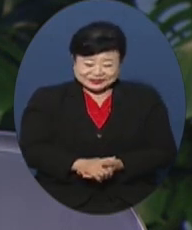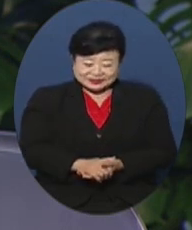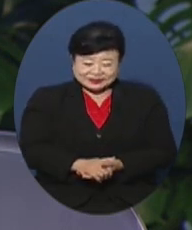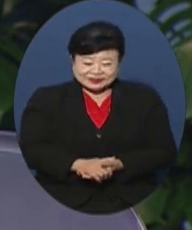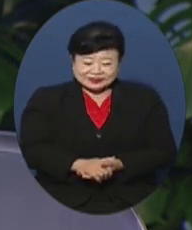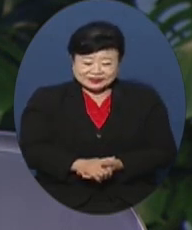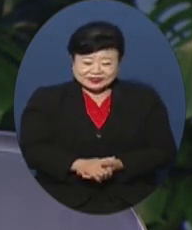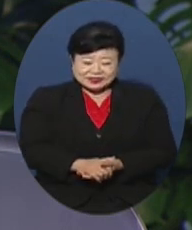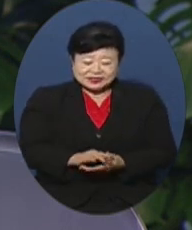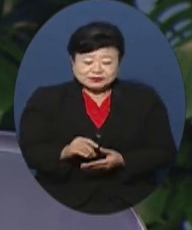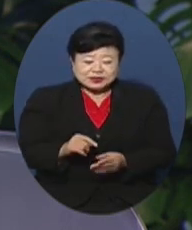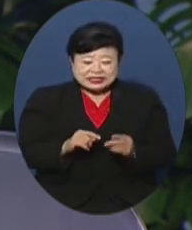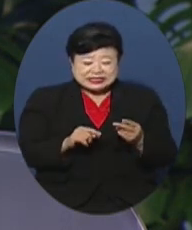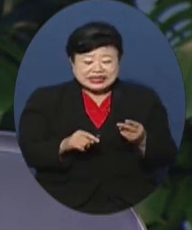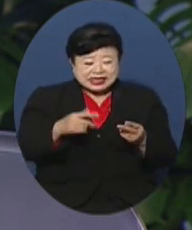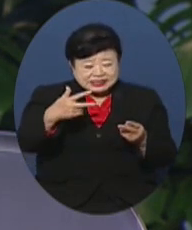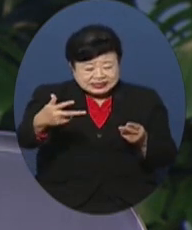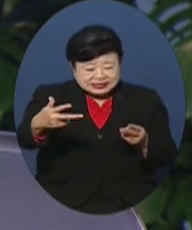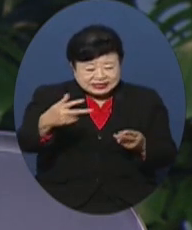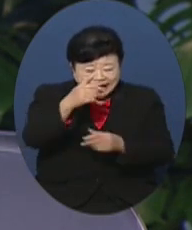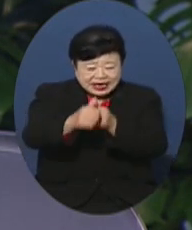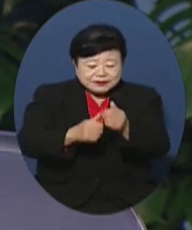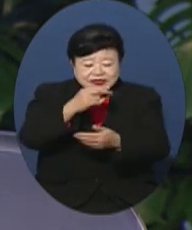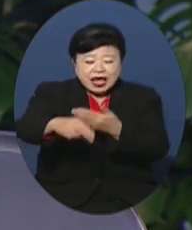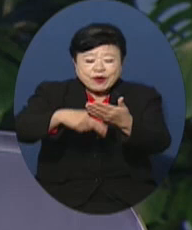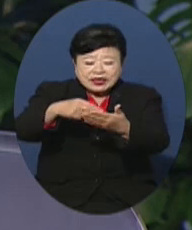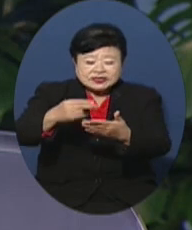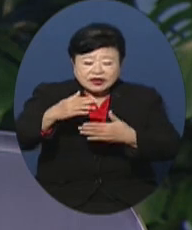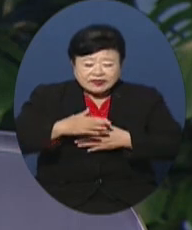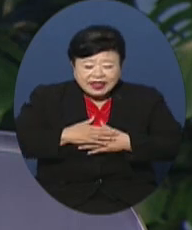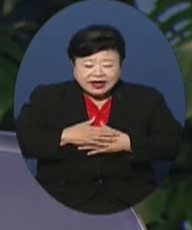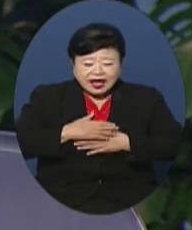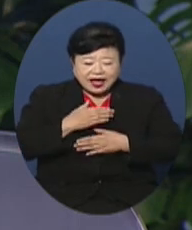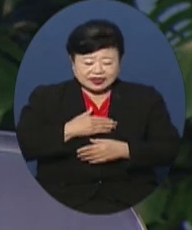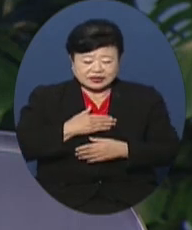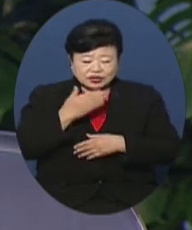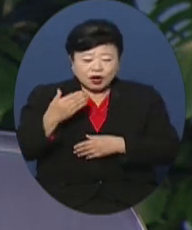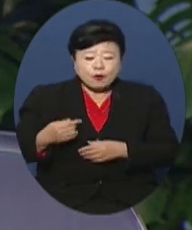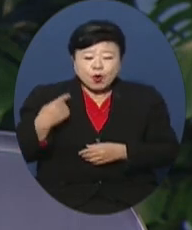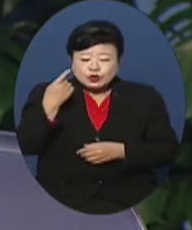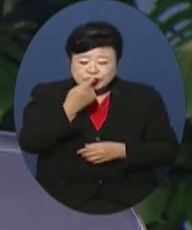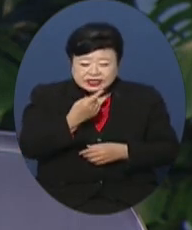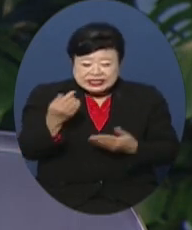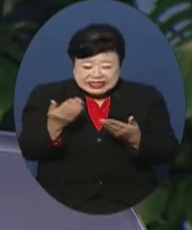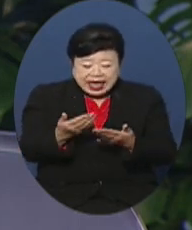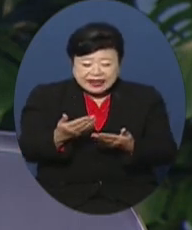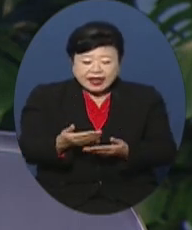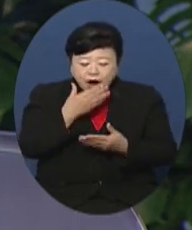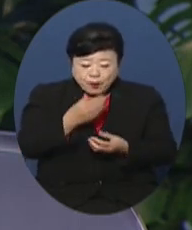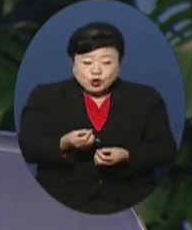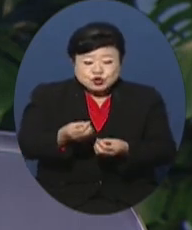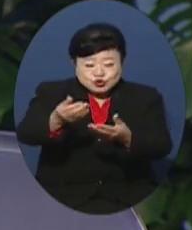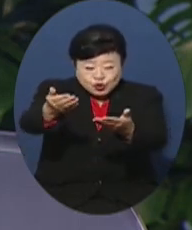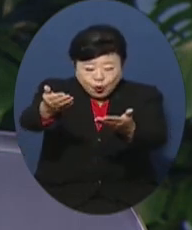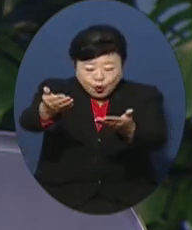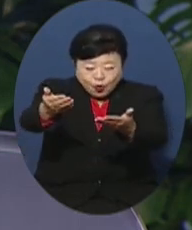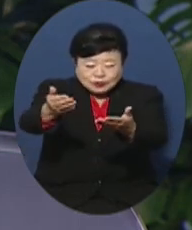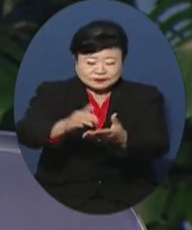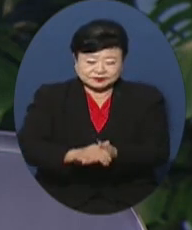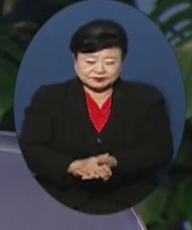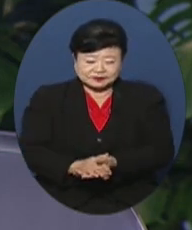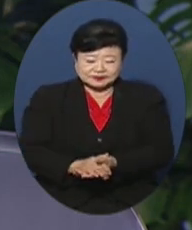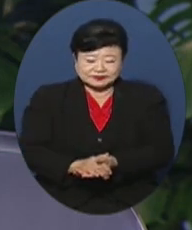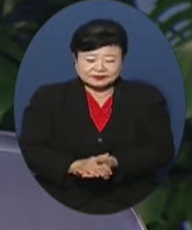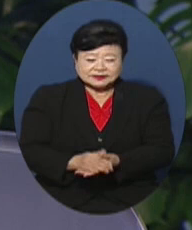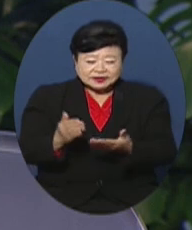신명기 2장 7절에 내 하나님 야훼께서 내가 하는 모든 일에 내게 복을 주시고